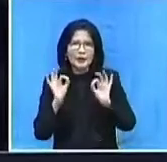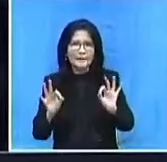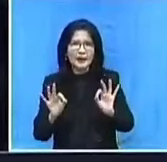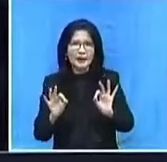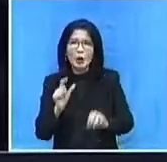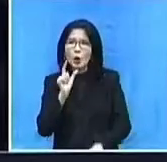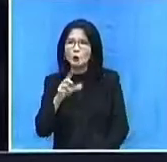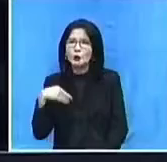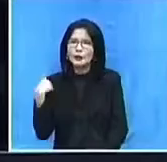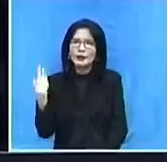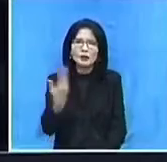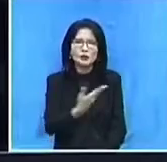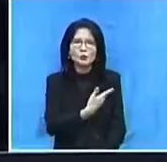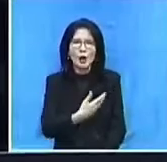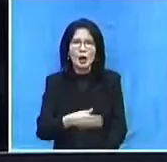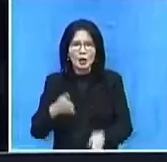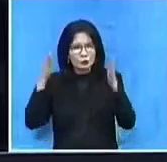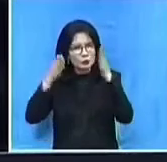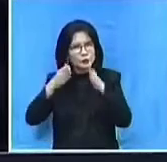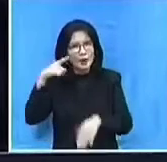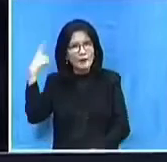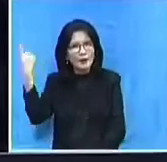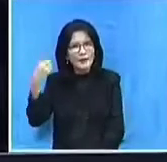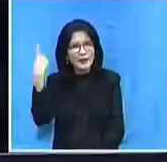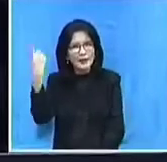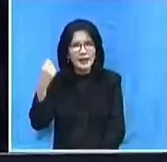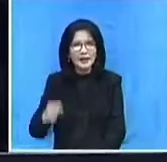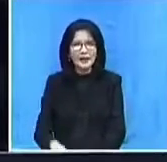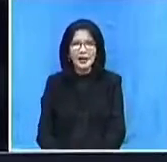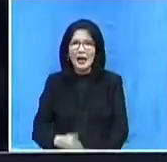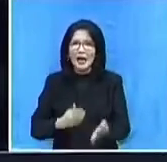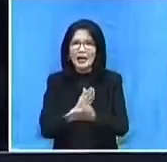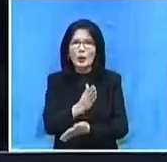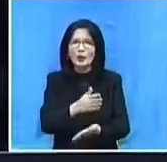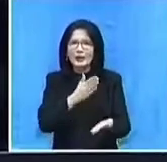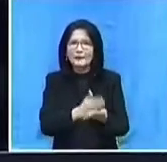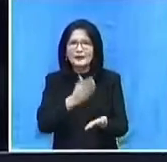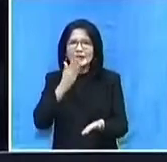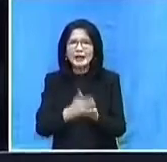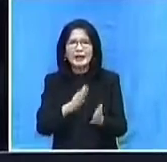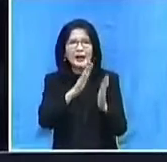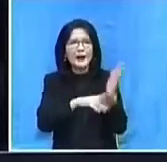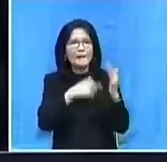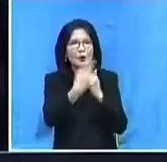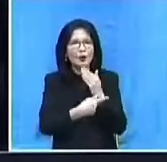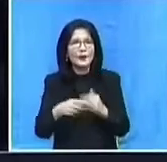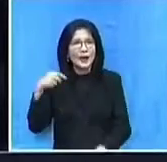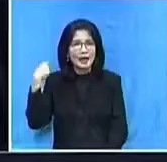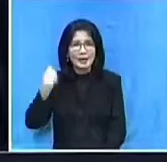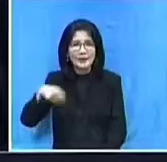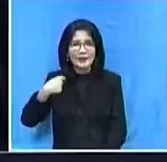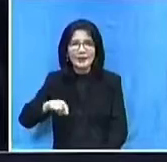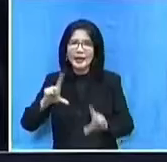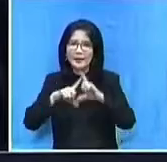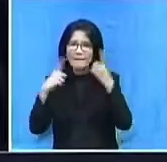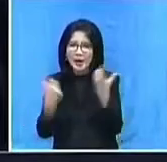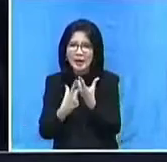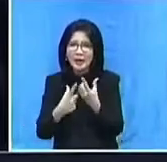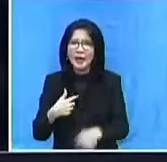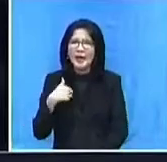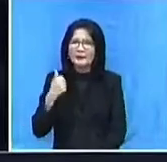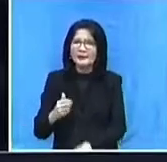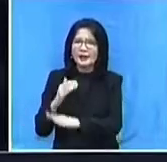kita semua khususnya pemerintah agar melalui kebijakan dan program Kementerian lembaga dapat